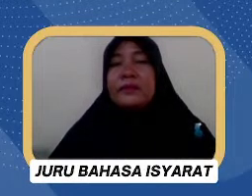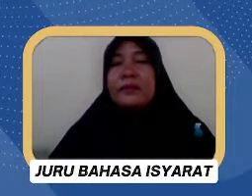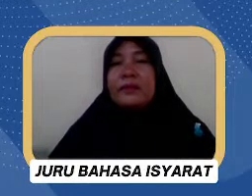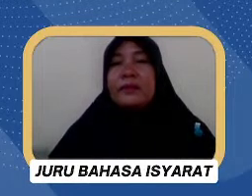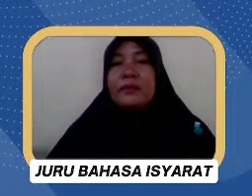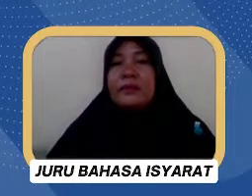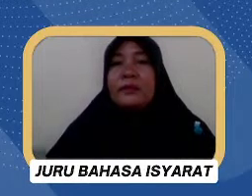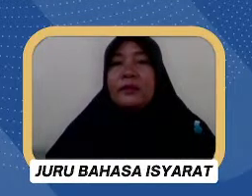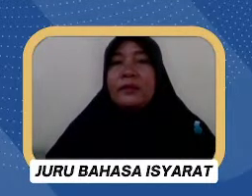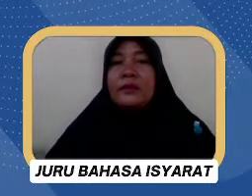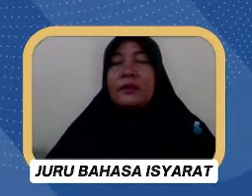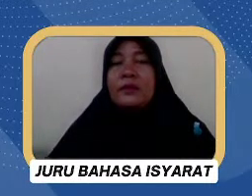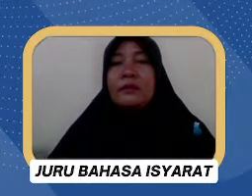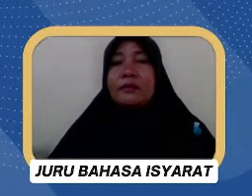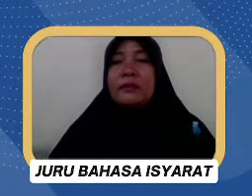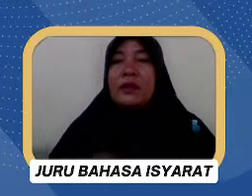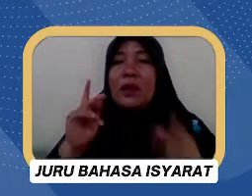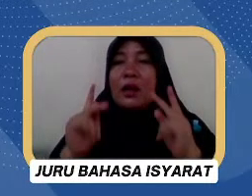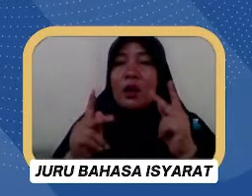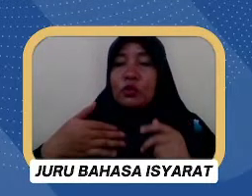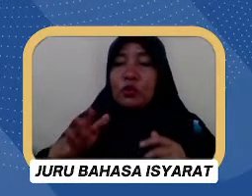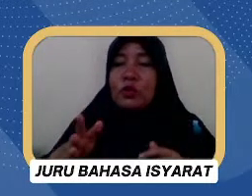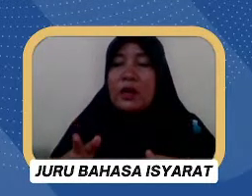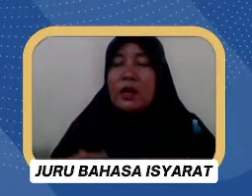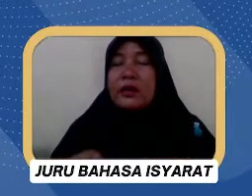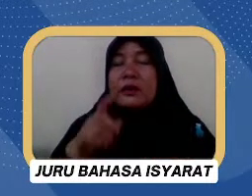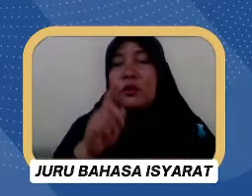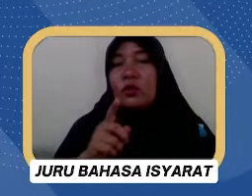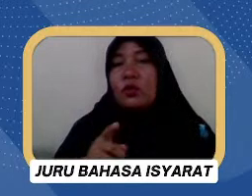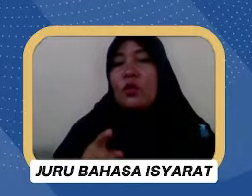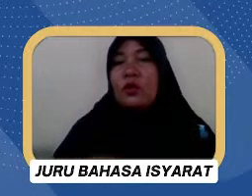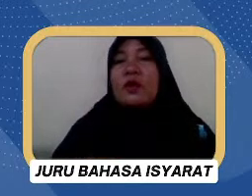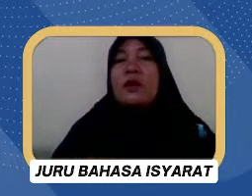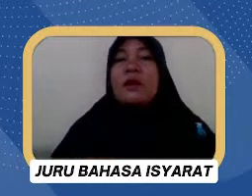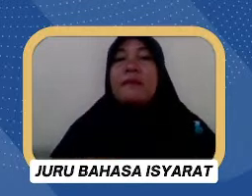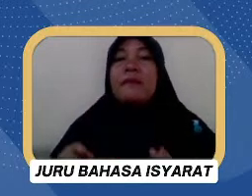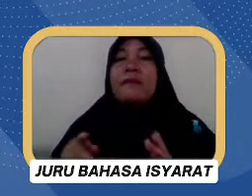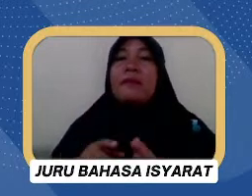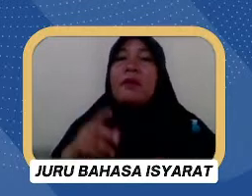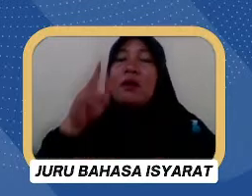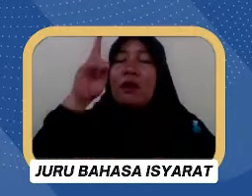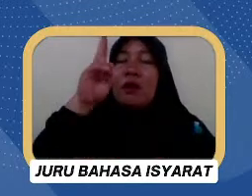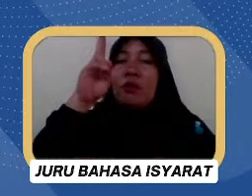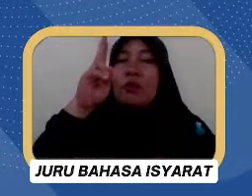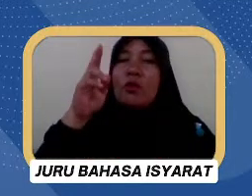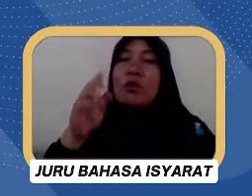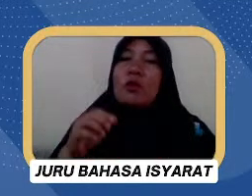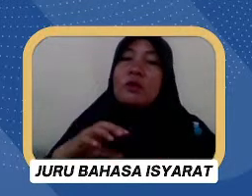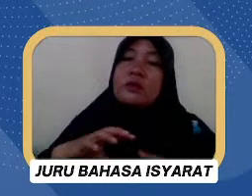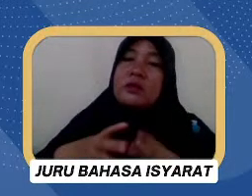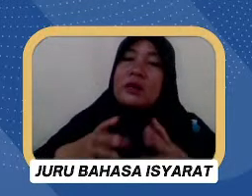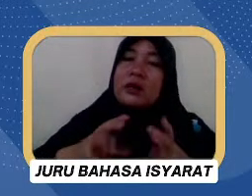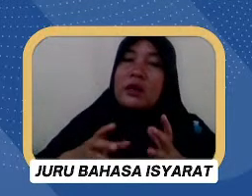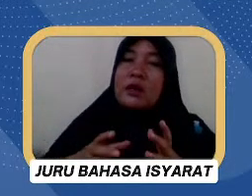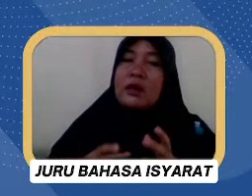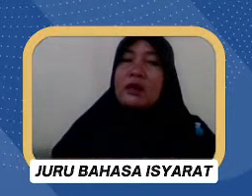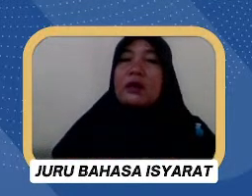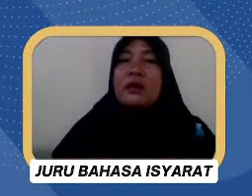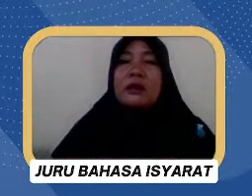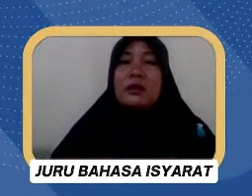sehingga setiap saat, setiap waktu, di mana tempat, dan kapanpun kita tetap berperilaku yang